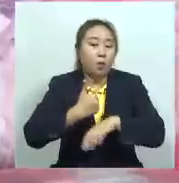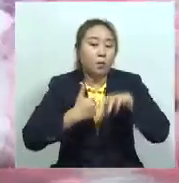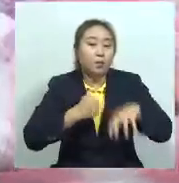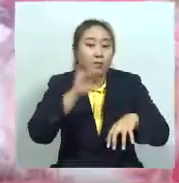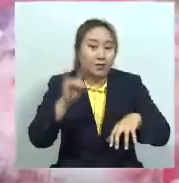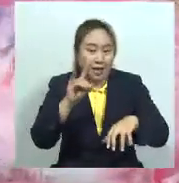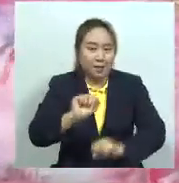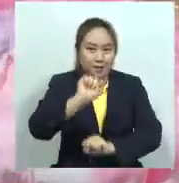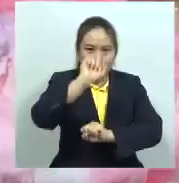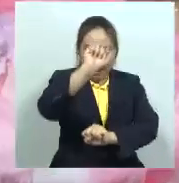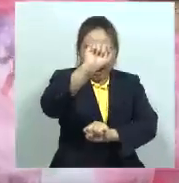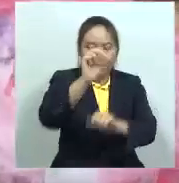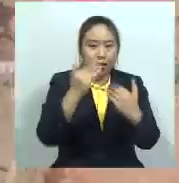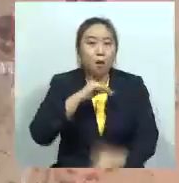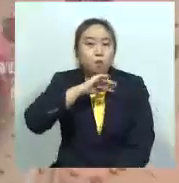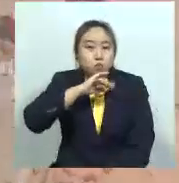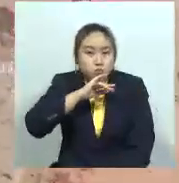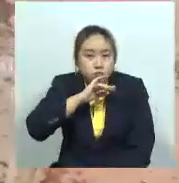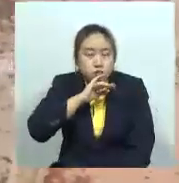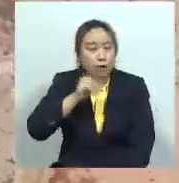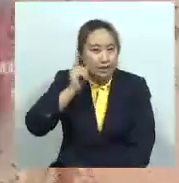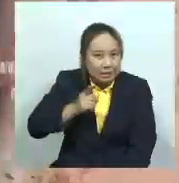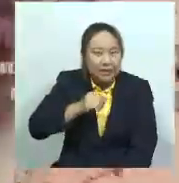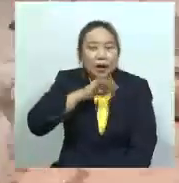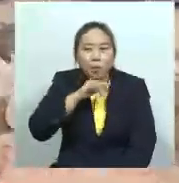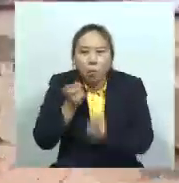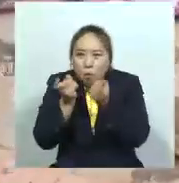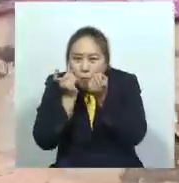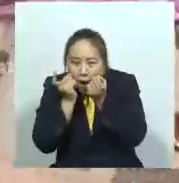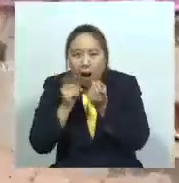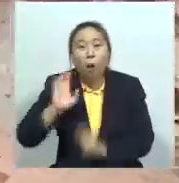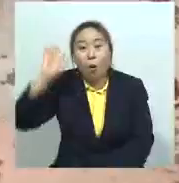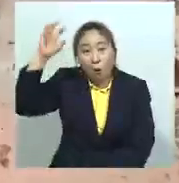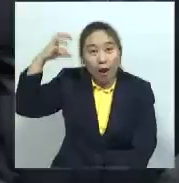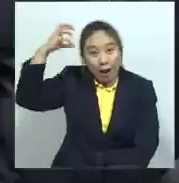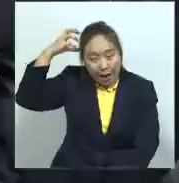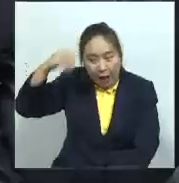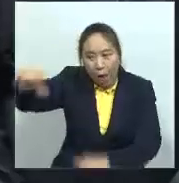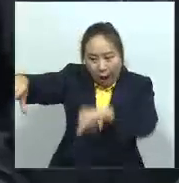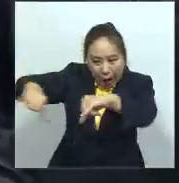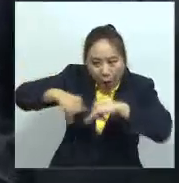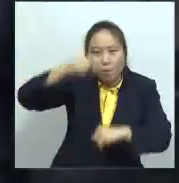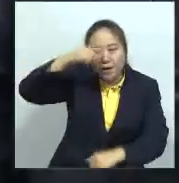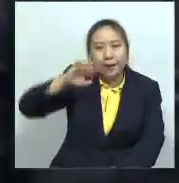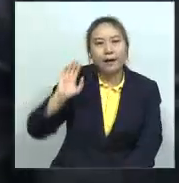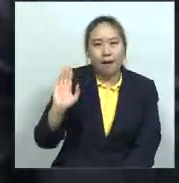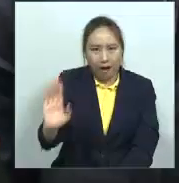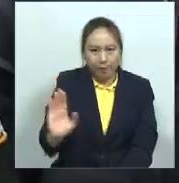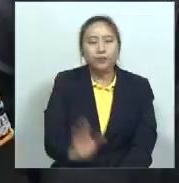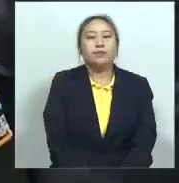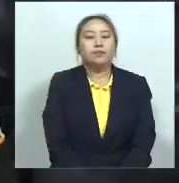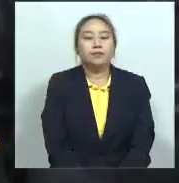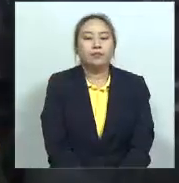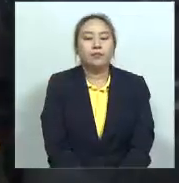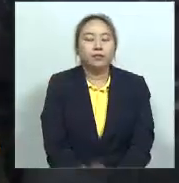ศุสัตว์ออกประกาศห้ามนำสุกรแล้วก็หมูป่าจากสปป.ลาวเข้าสู่ประเทศไทยแล้วนะคะทางด้านนาย